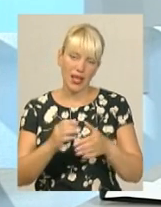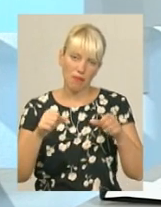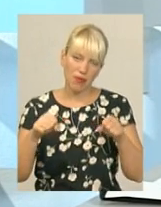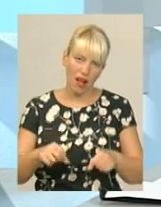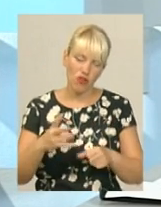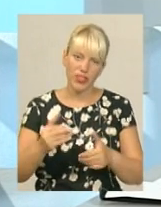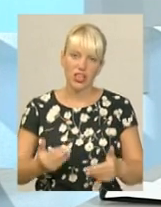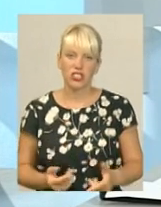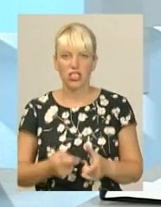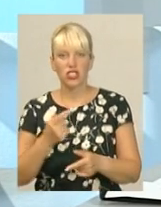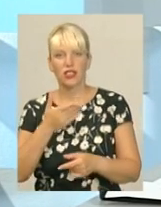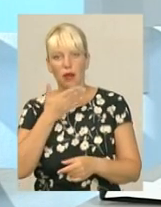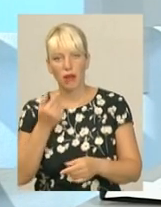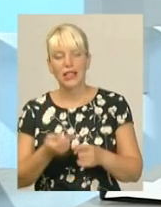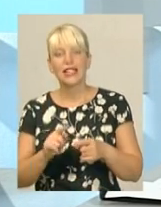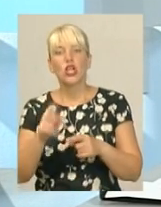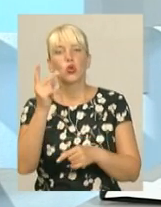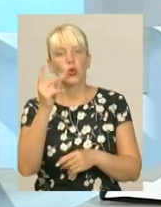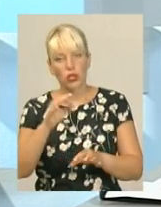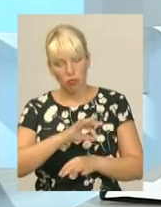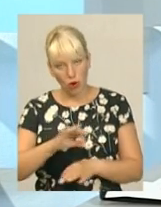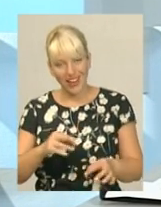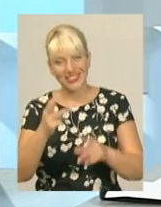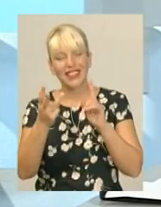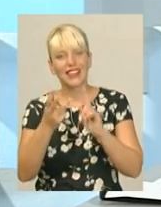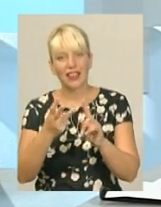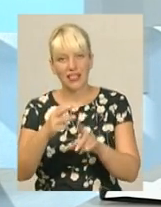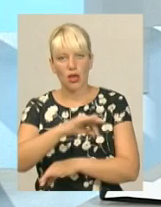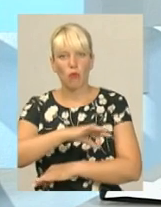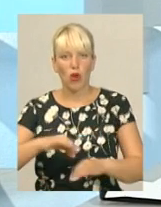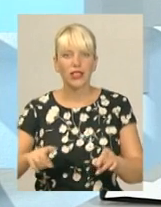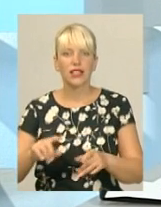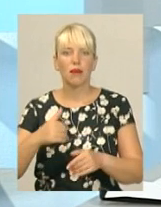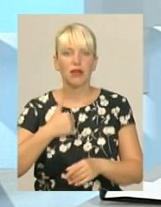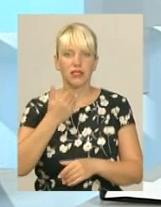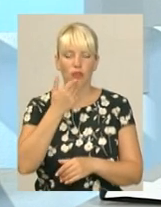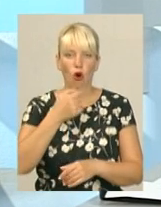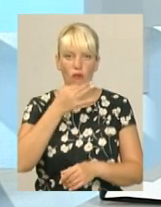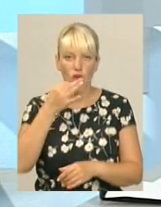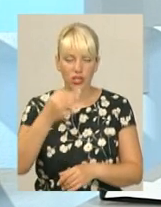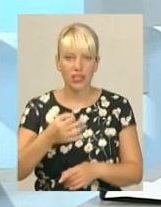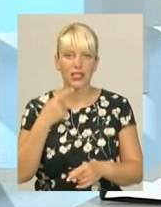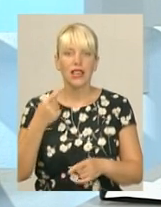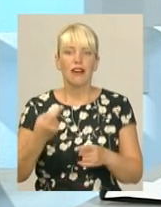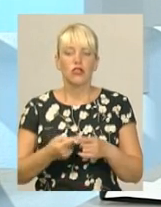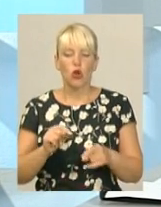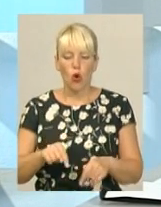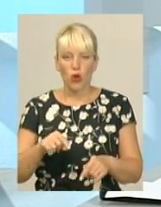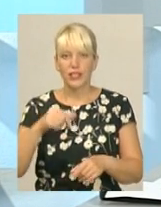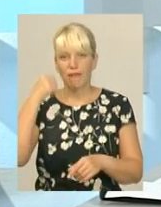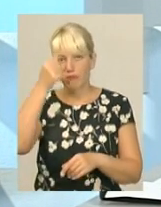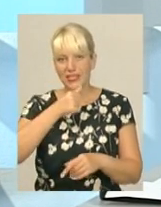має. Це другий проєкт. Третій проєкт, про який я хотів би поговорити, сьогодні в місті Хмельницькому ми презентували також